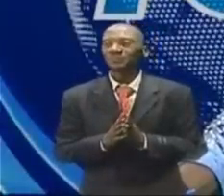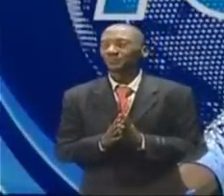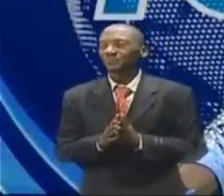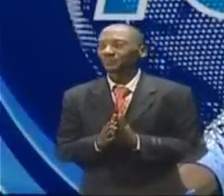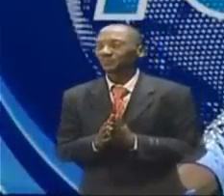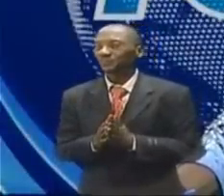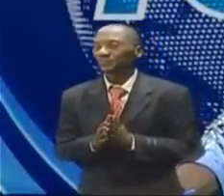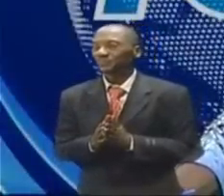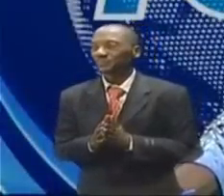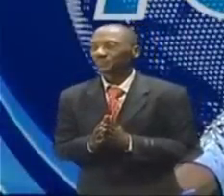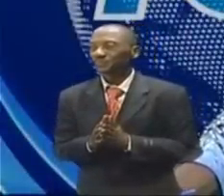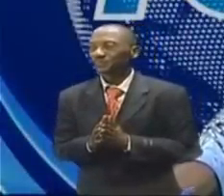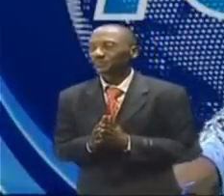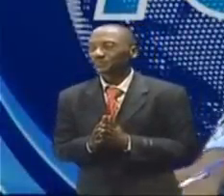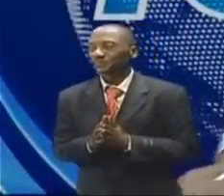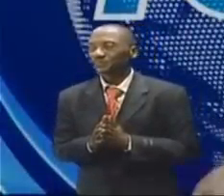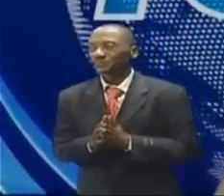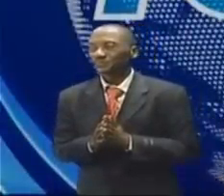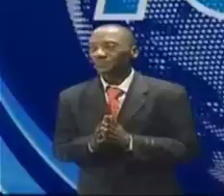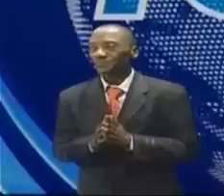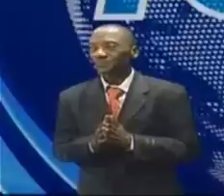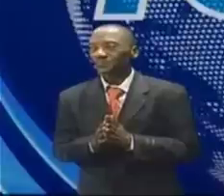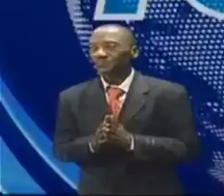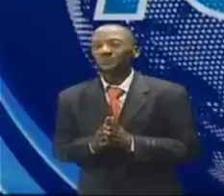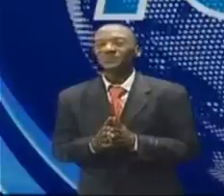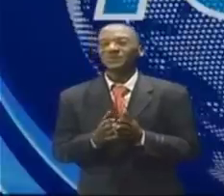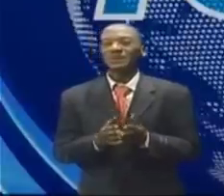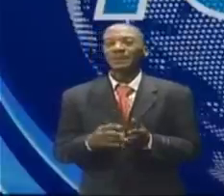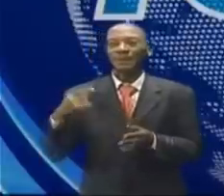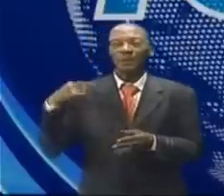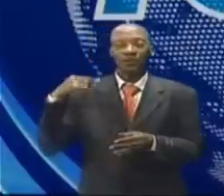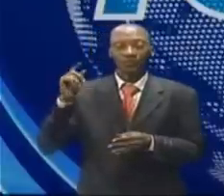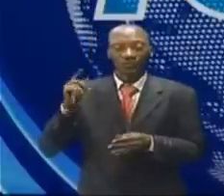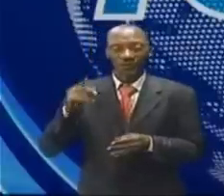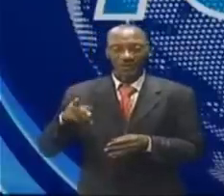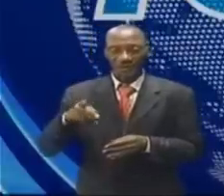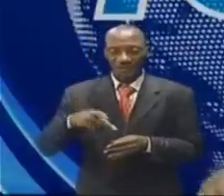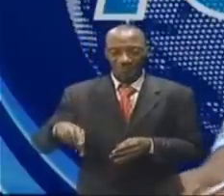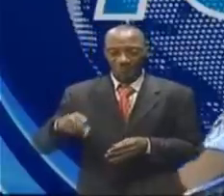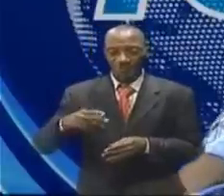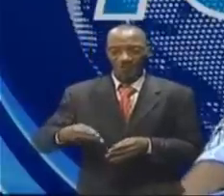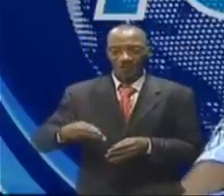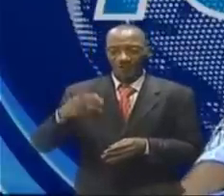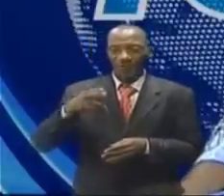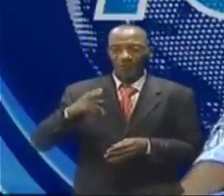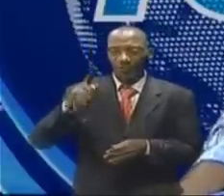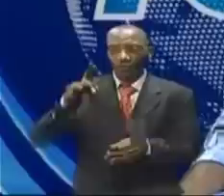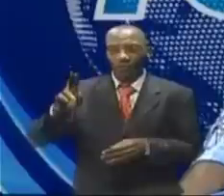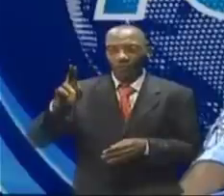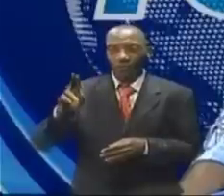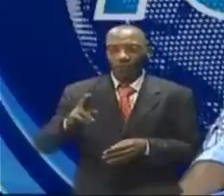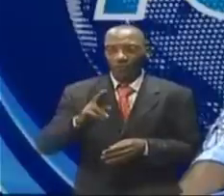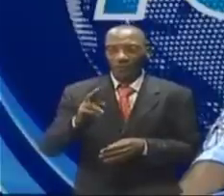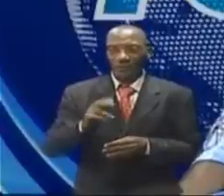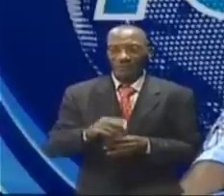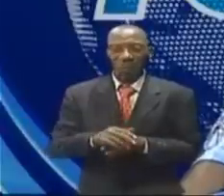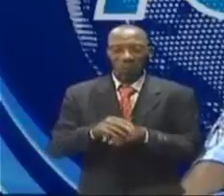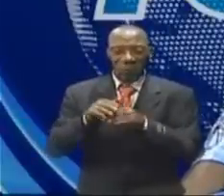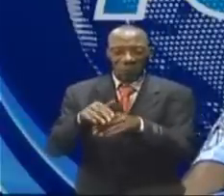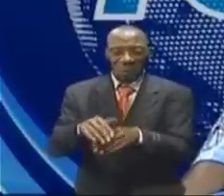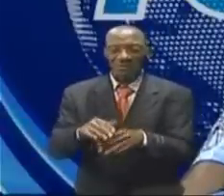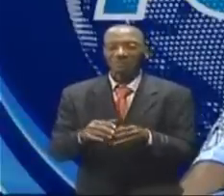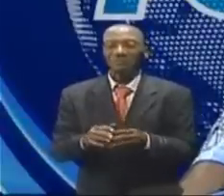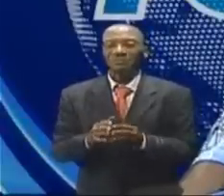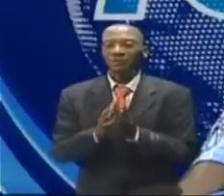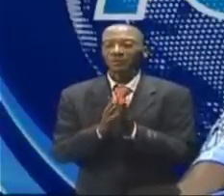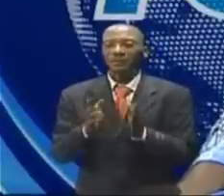Christophe Bassin-Inanga, gouverneur de la province du Haut-Uele, était présent à la messe de clôture des premières journées